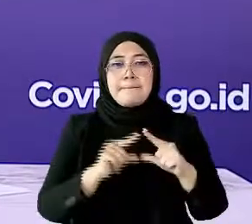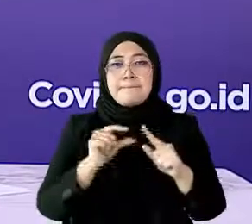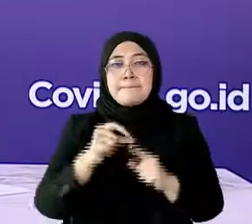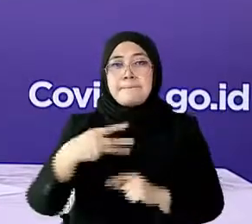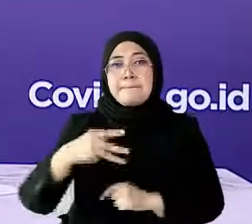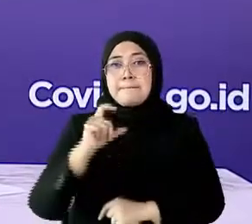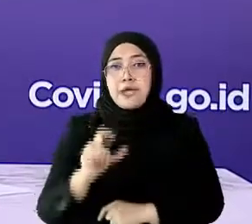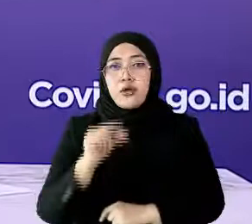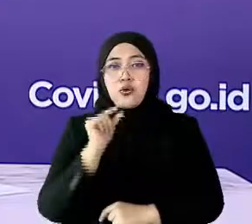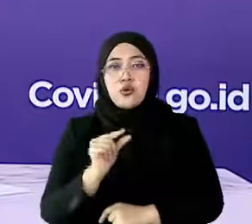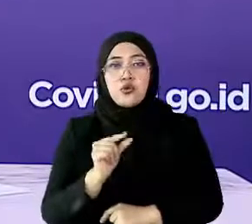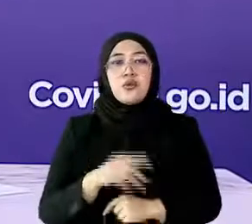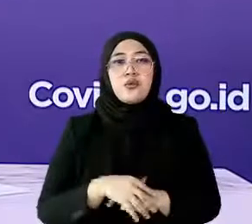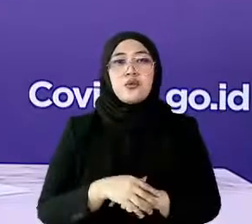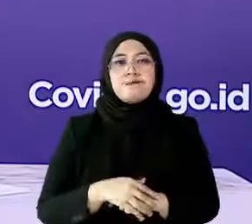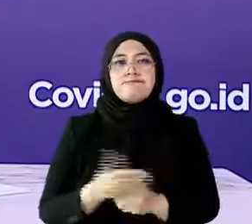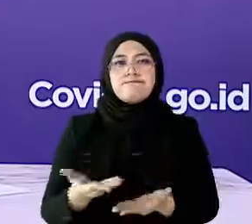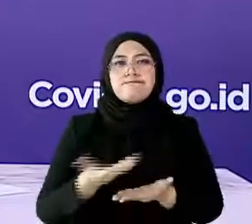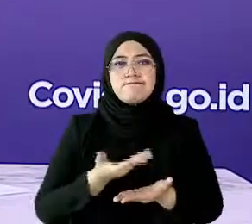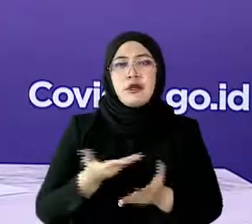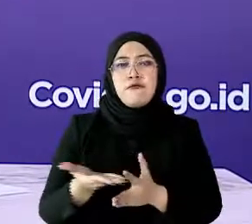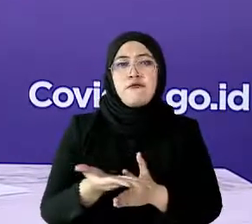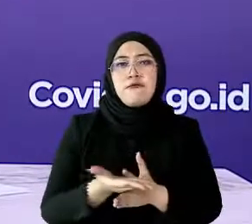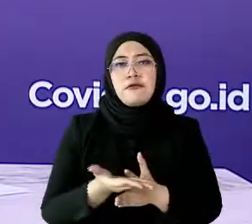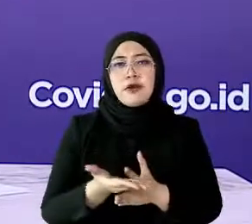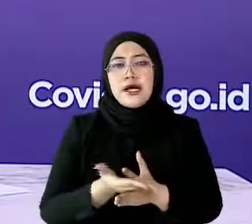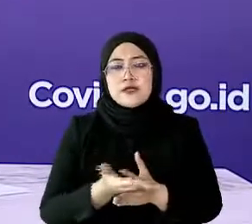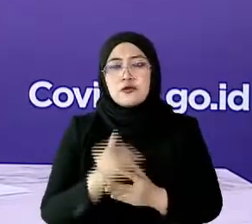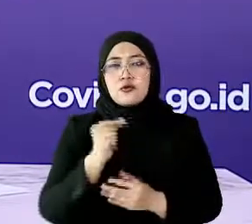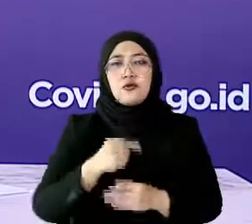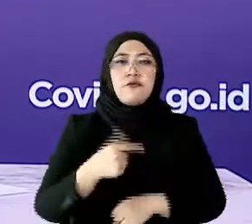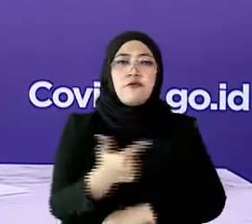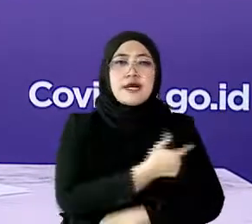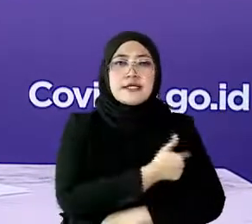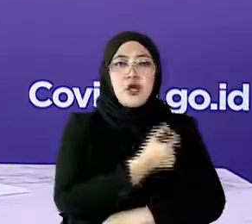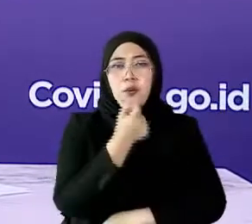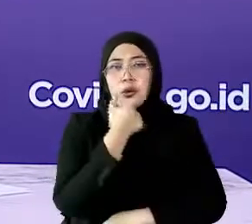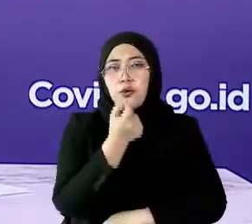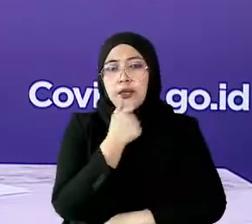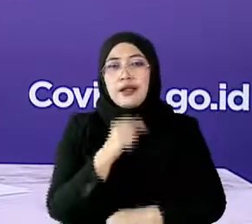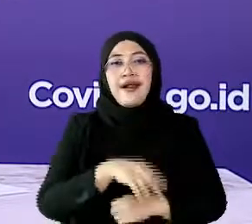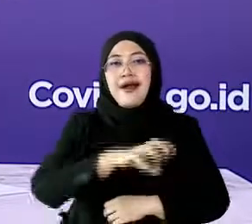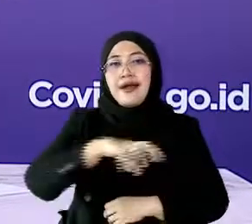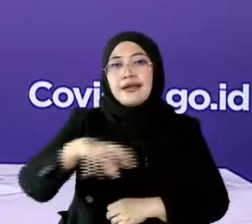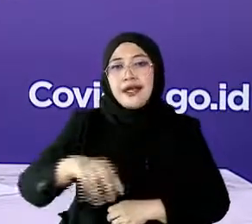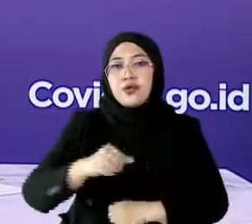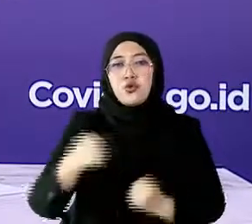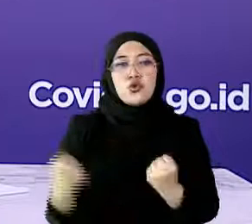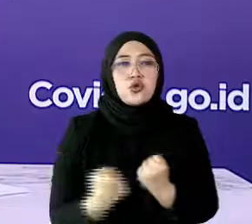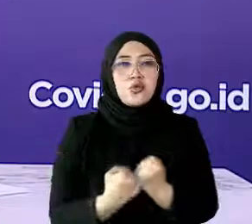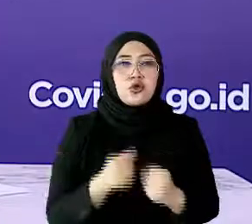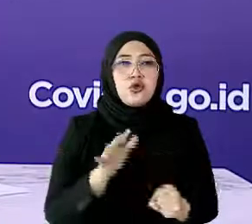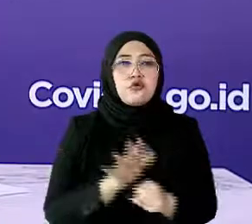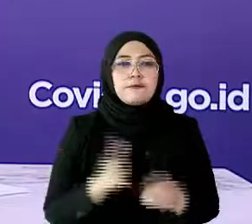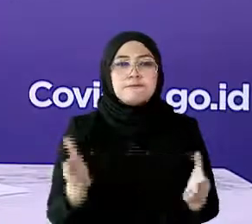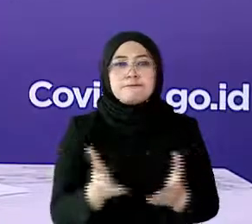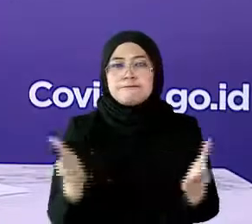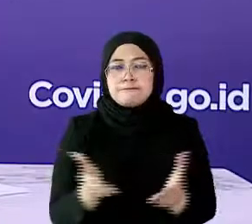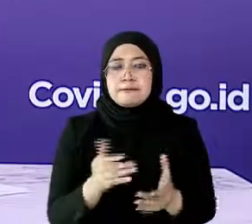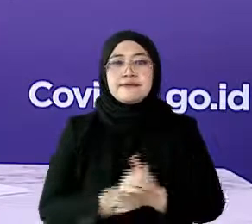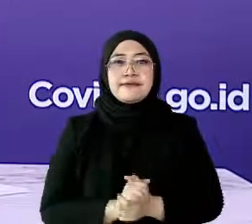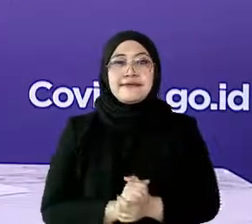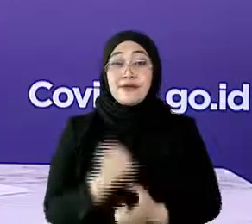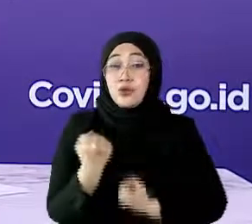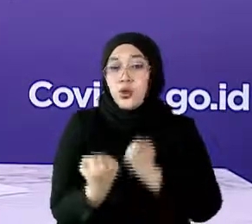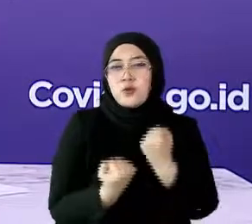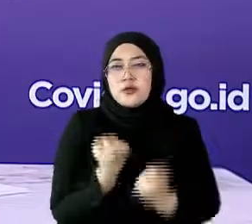mewujudkan percepatan akses vaksin obat-obatan dan peralatan penunjang penanganan konflik 19 Hai Upaya ini